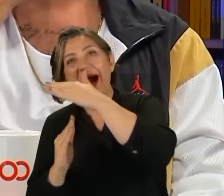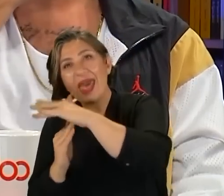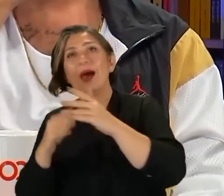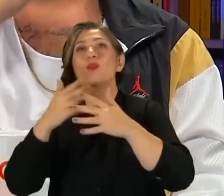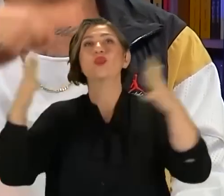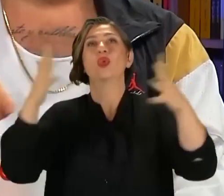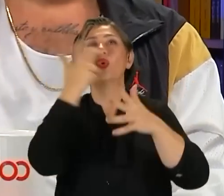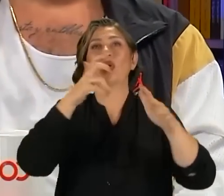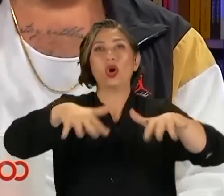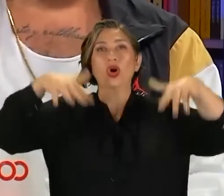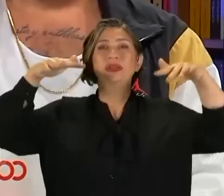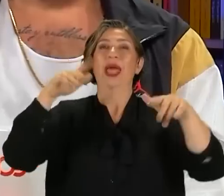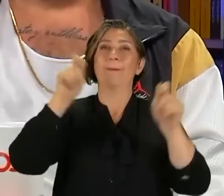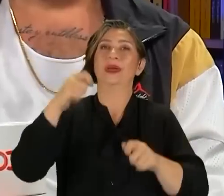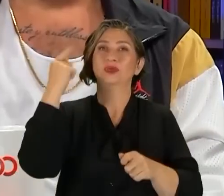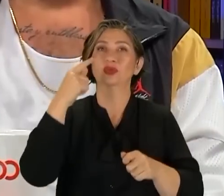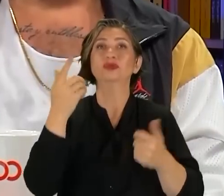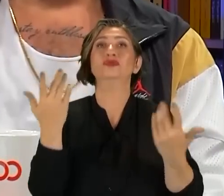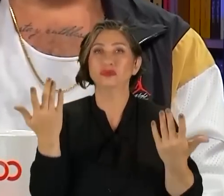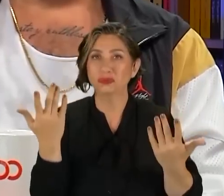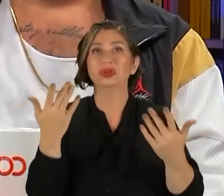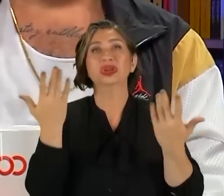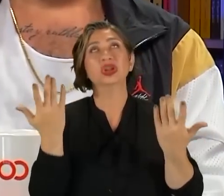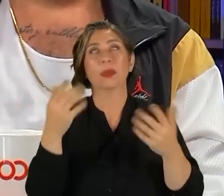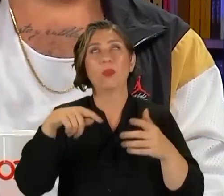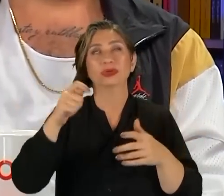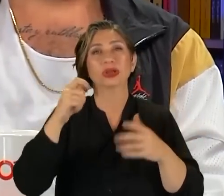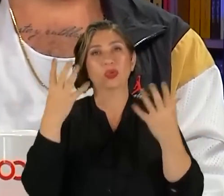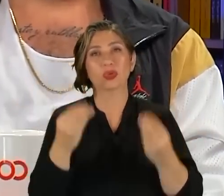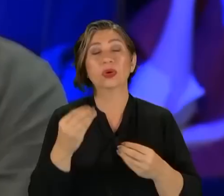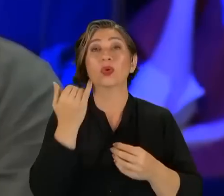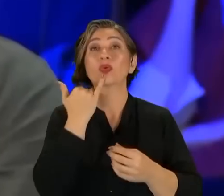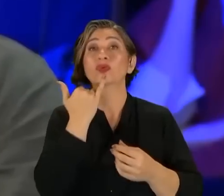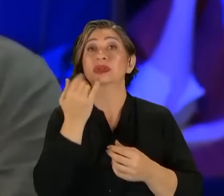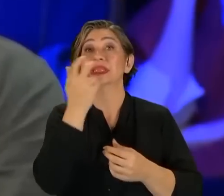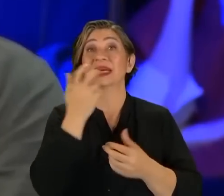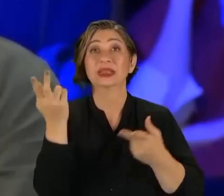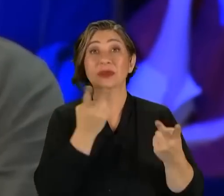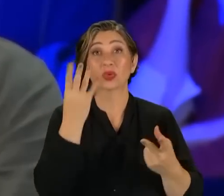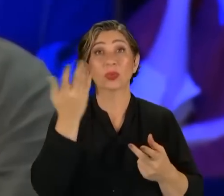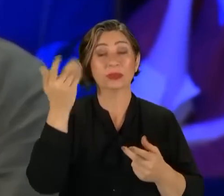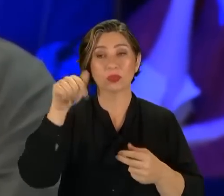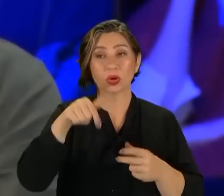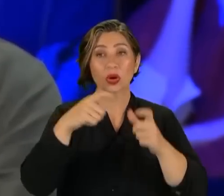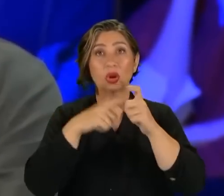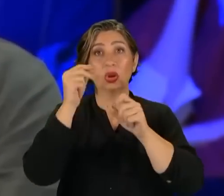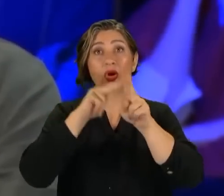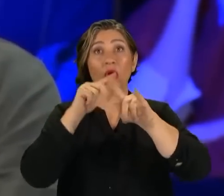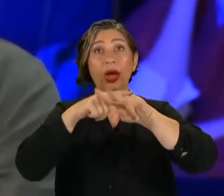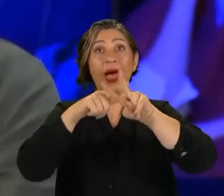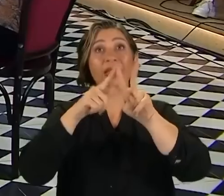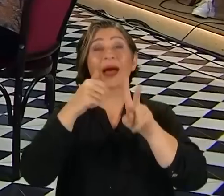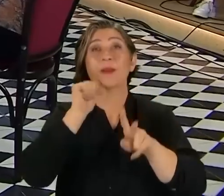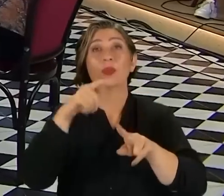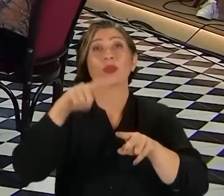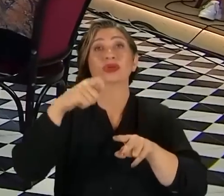düşünüyoruz. Gene umarım hepsi Bostancı gibi. Tabii yani konuk sanatçılarımız da oluyor. Mesela bugün Gökhan abi de buradaydı, Gökhan